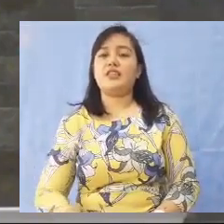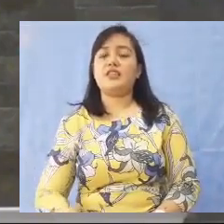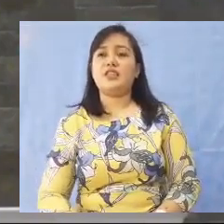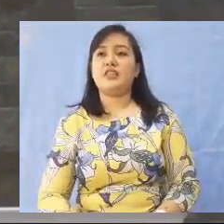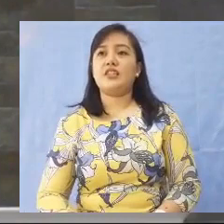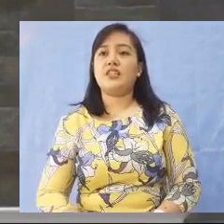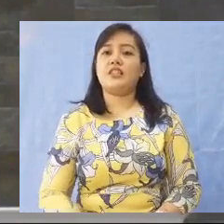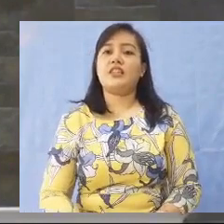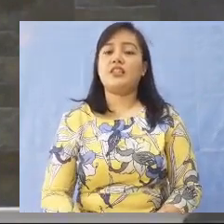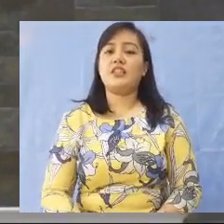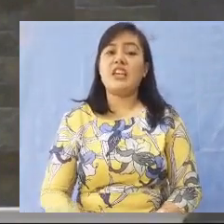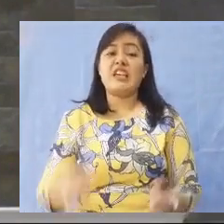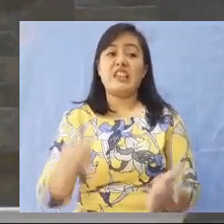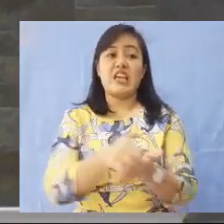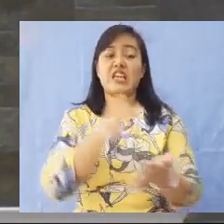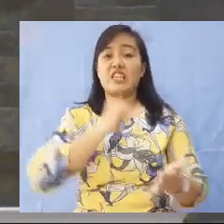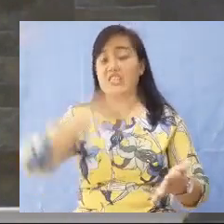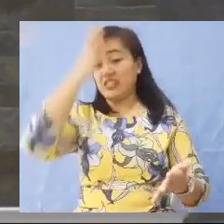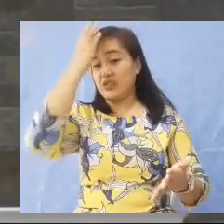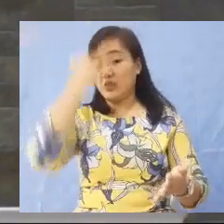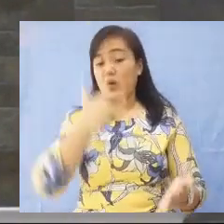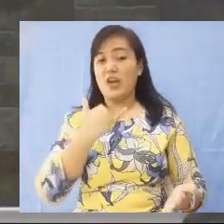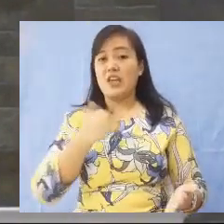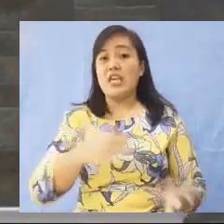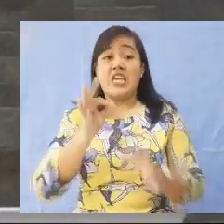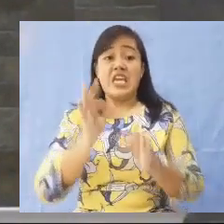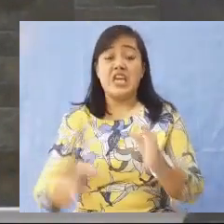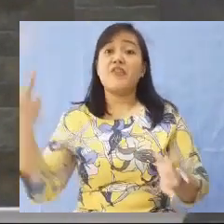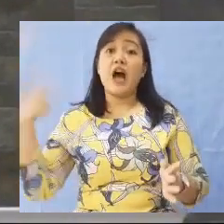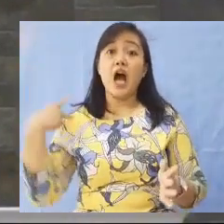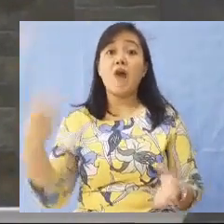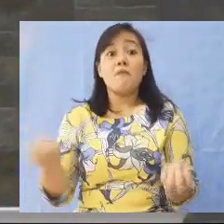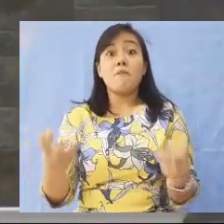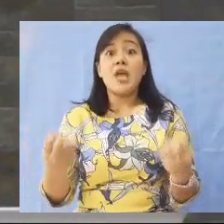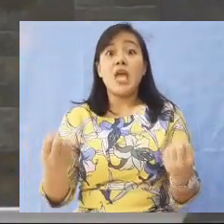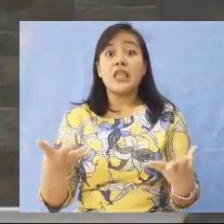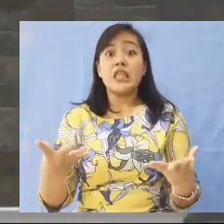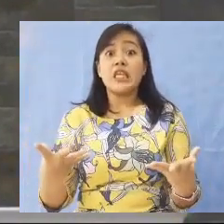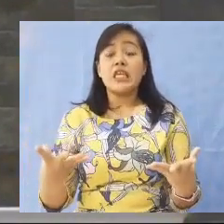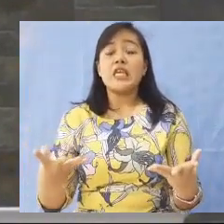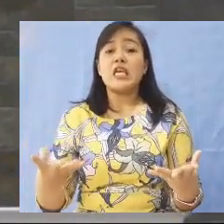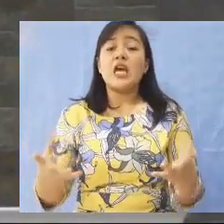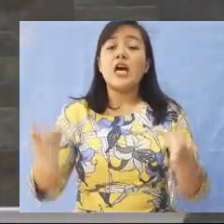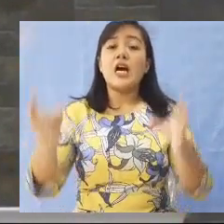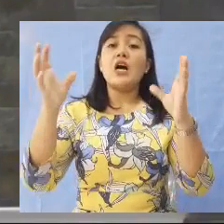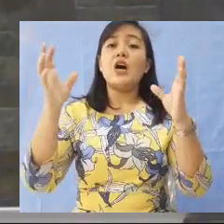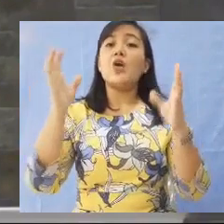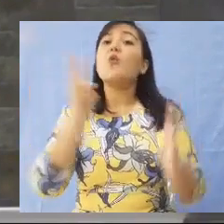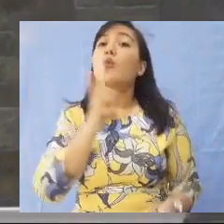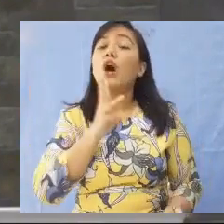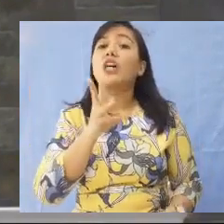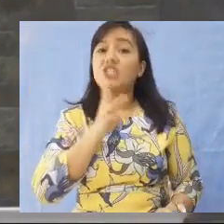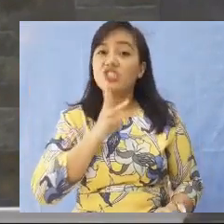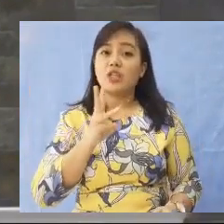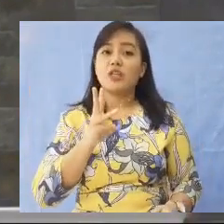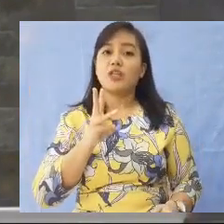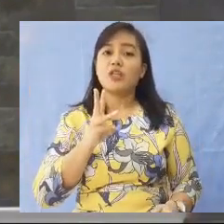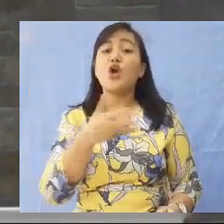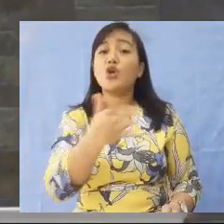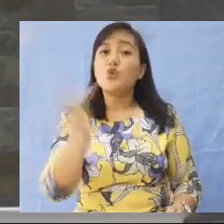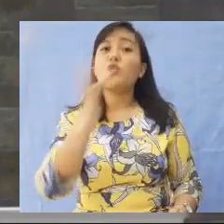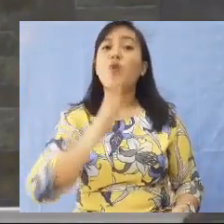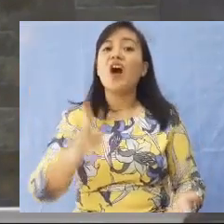tubig, wow, isa ka sa pinakamayamang tao. So sabi ng mga tao na to, o sabi ng Panginoon sa